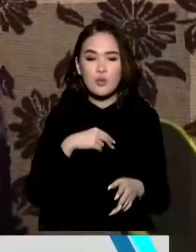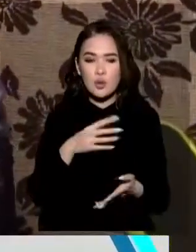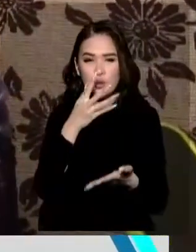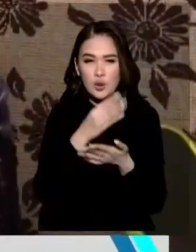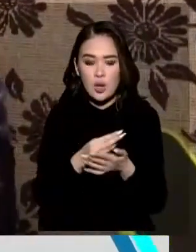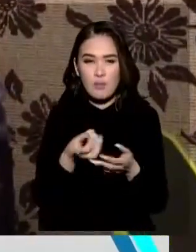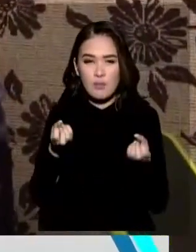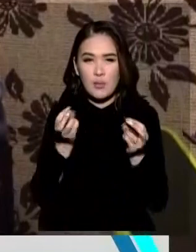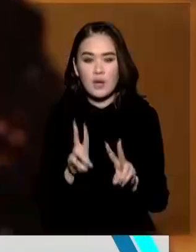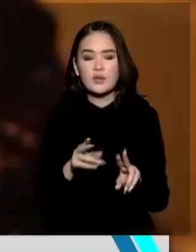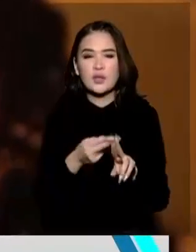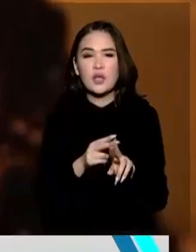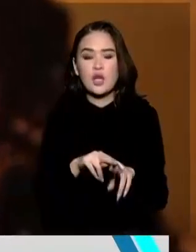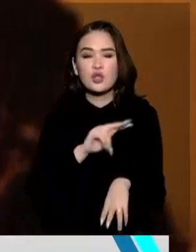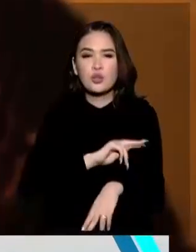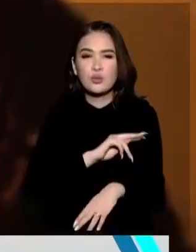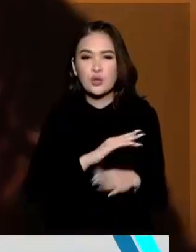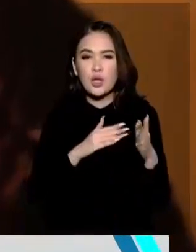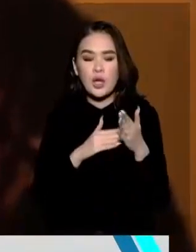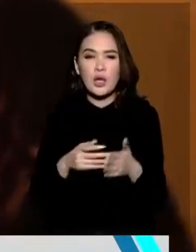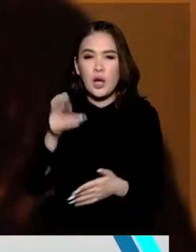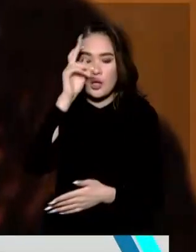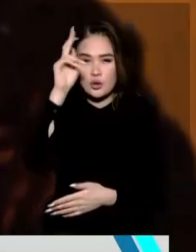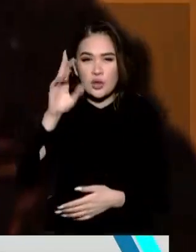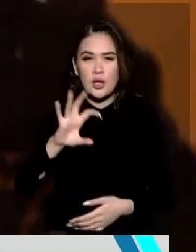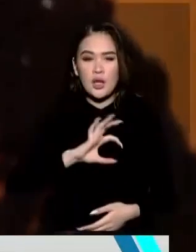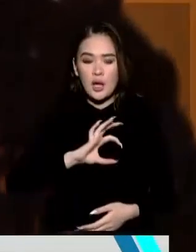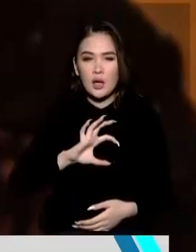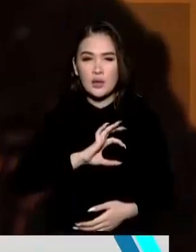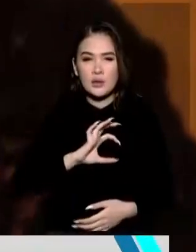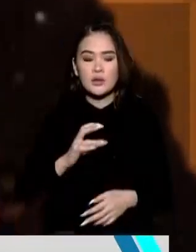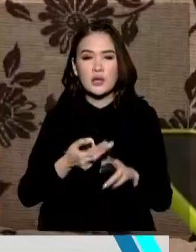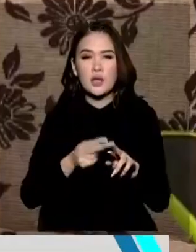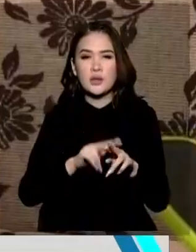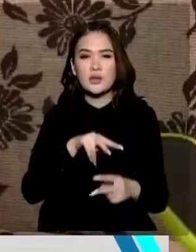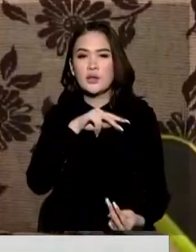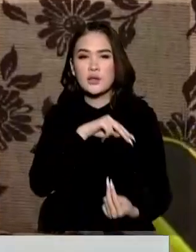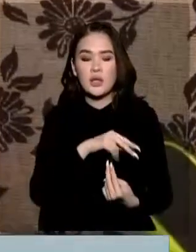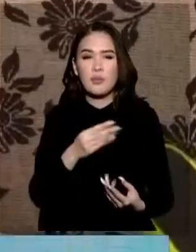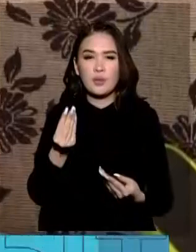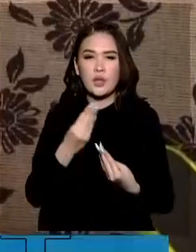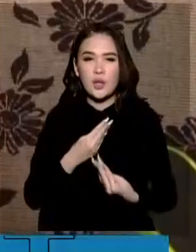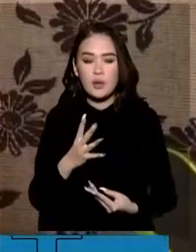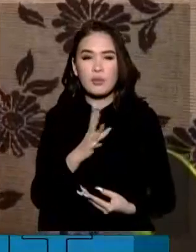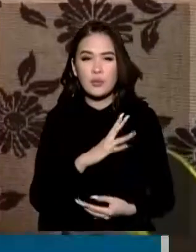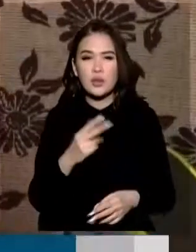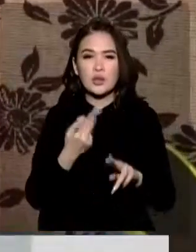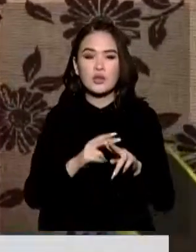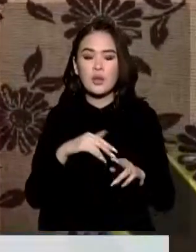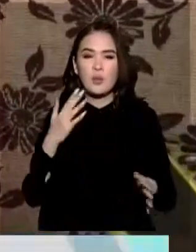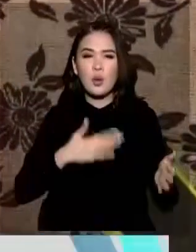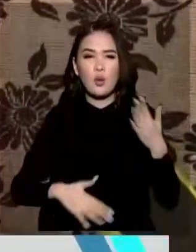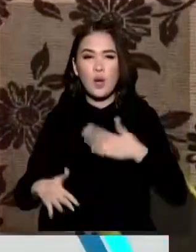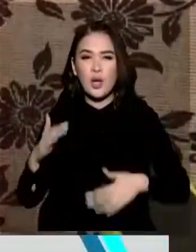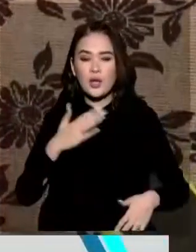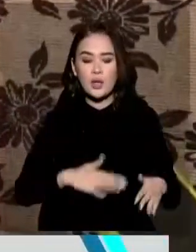бойынша жетістікке жеткенім. Мемлекеттік наградасы ерен еңбек үшін дейтін. Сондай қуанып,